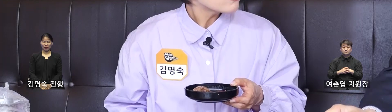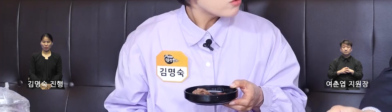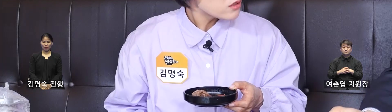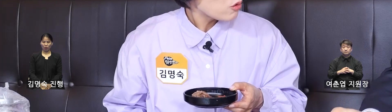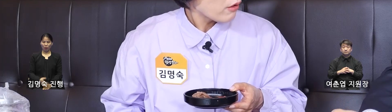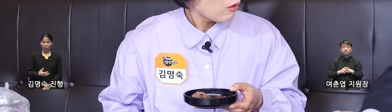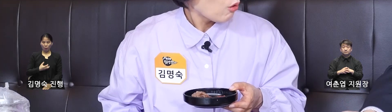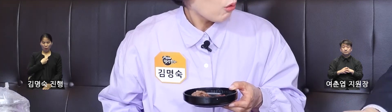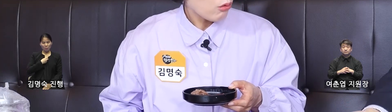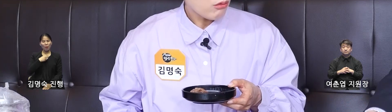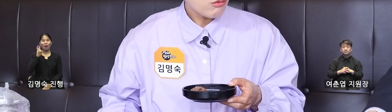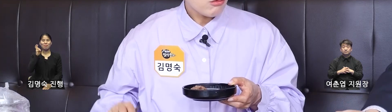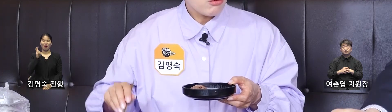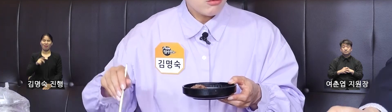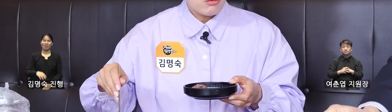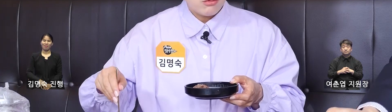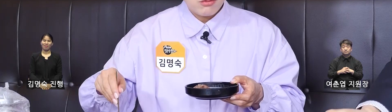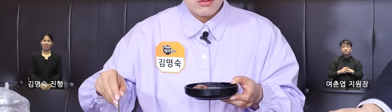깜짝 놀라실 거예요.